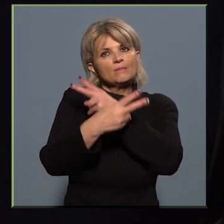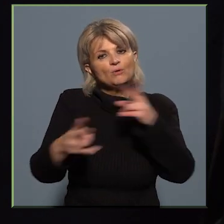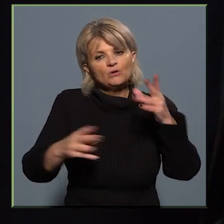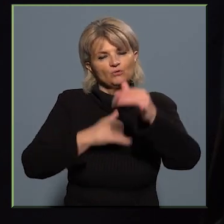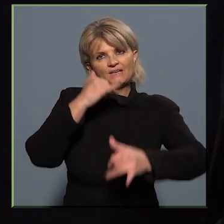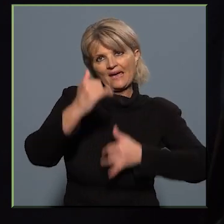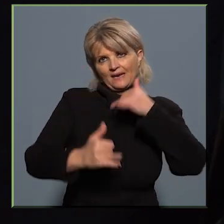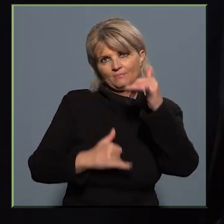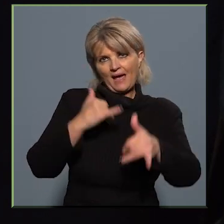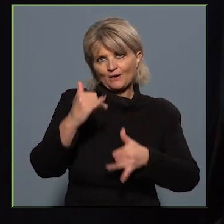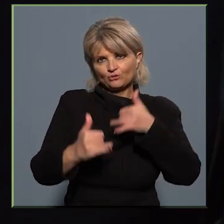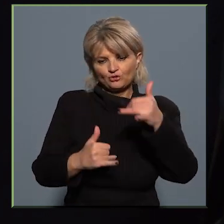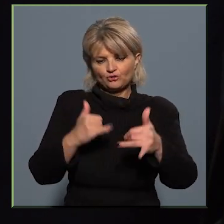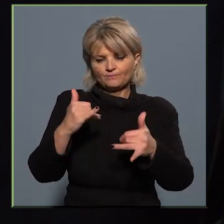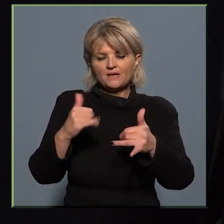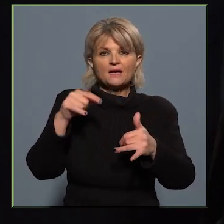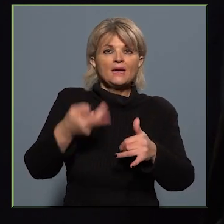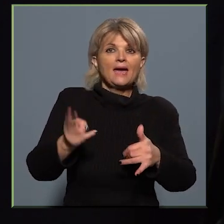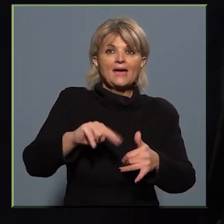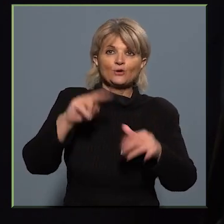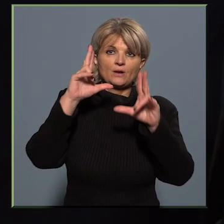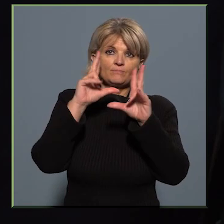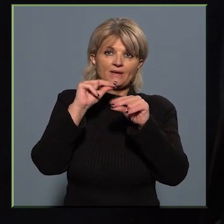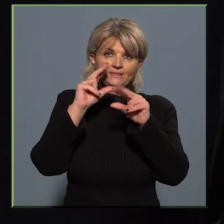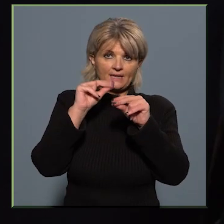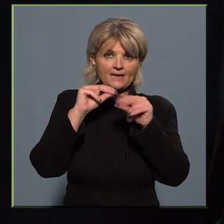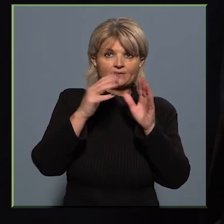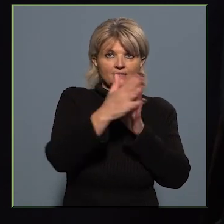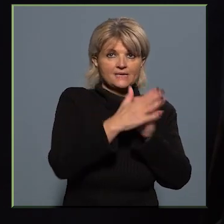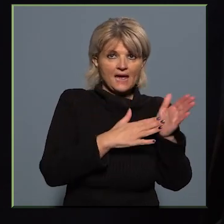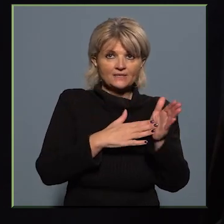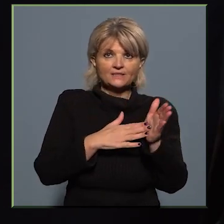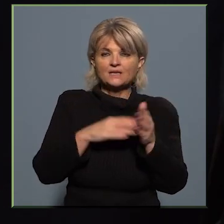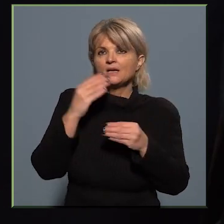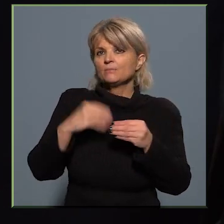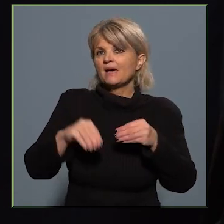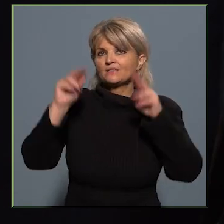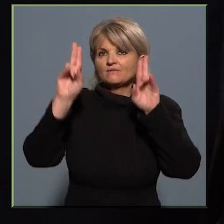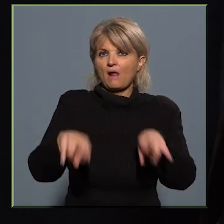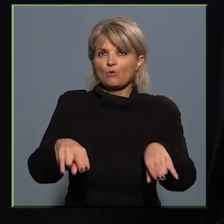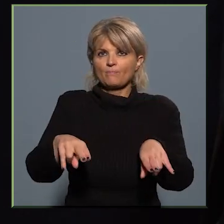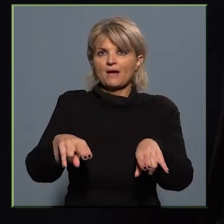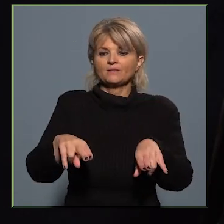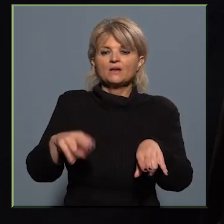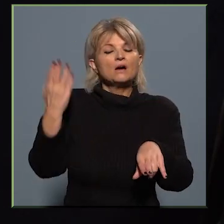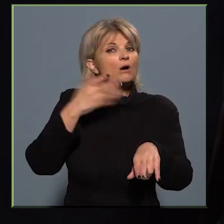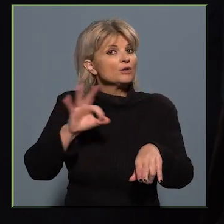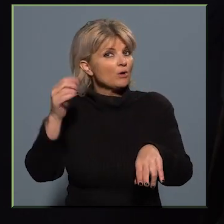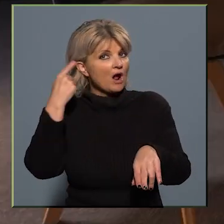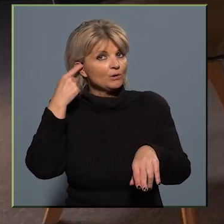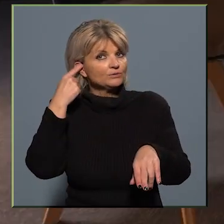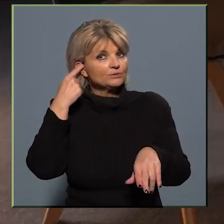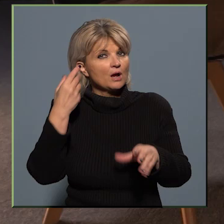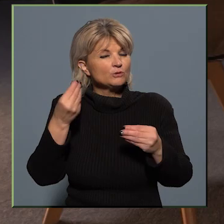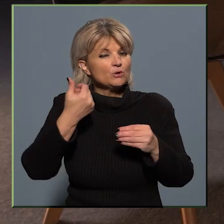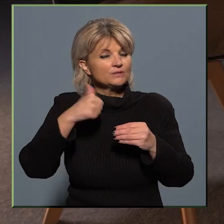mozaik, és erről kezdjük a beszélgetést, hiszen ténylegesen valójában, ha jól hallottam, sok